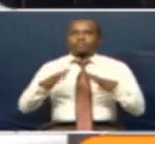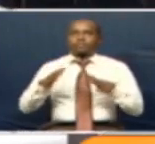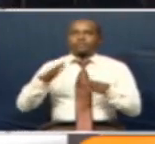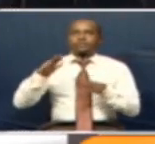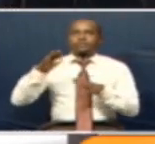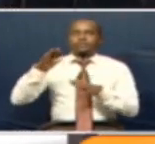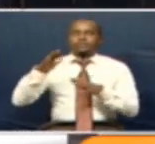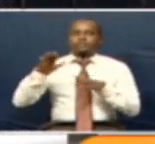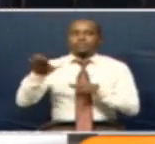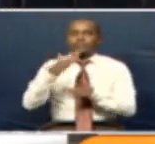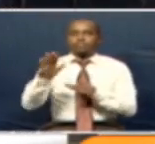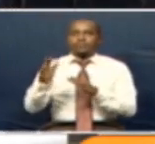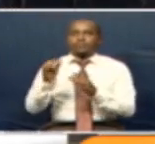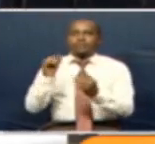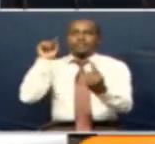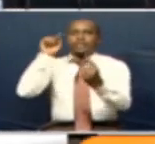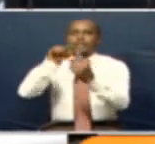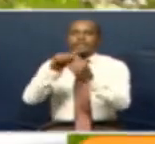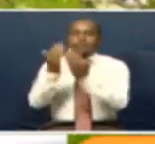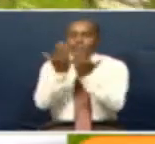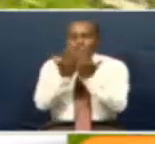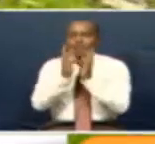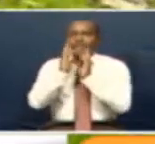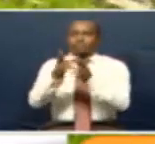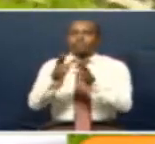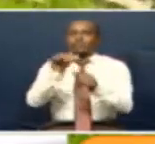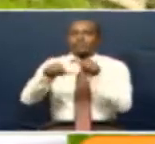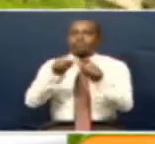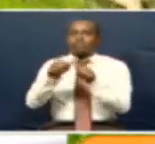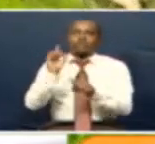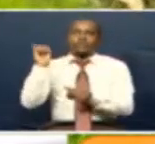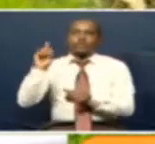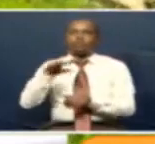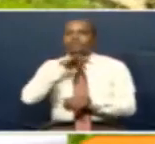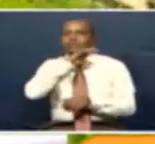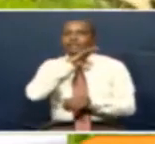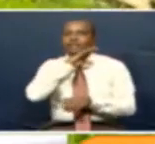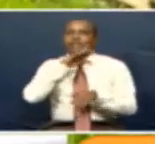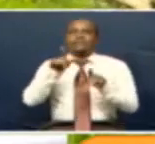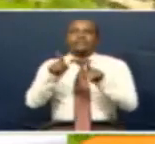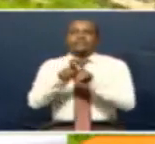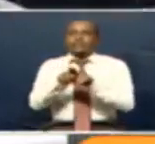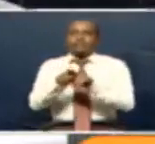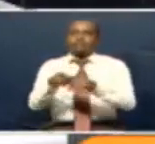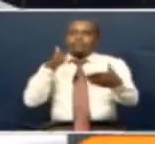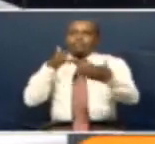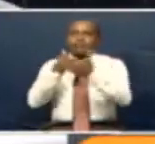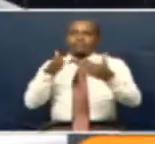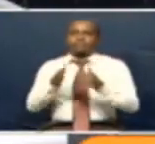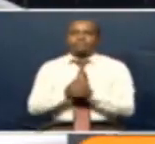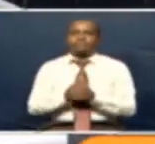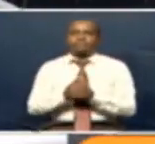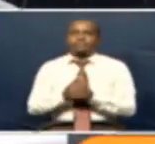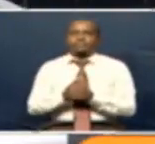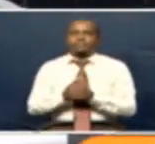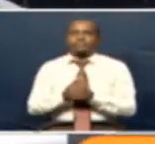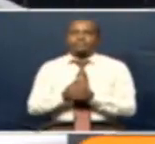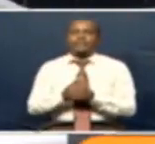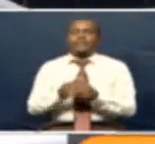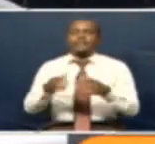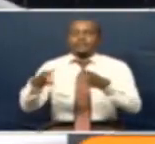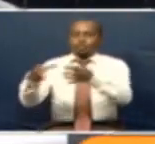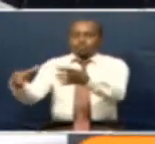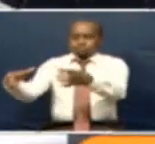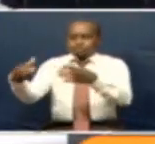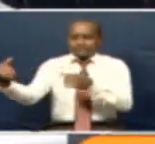Henry Shitanda, alikuwa na nia ya kusoma taarifa kuhusu uchafu wa kaunti ya Nairobi, naye pia kugonga mwamba. Bao waliweza kunivamia nikiwa